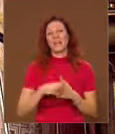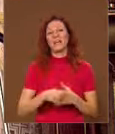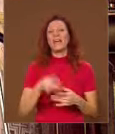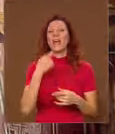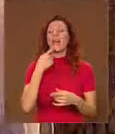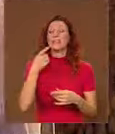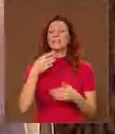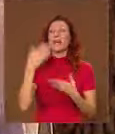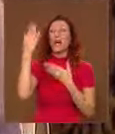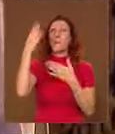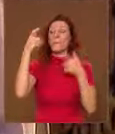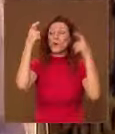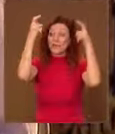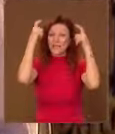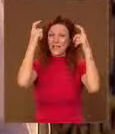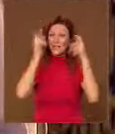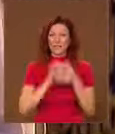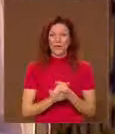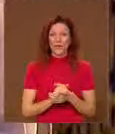царство.